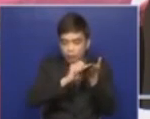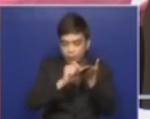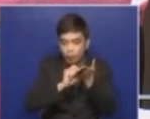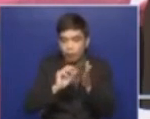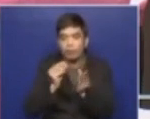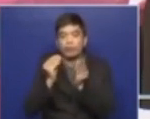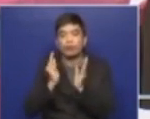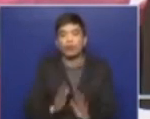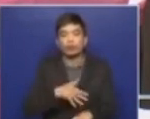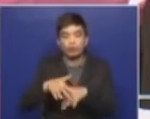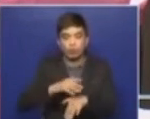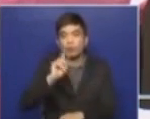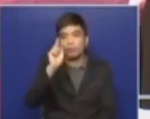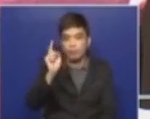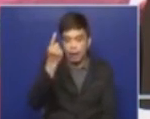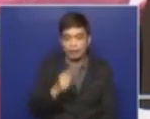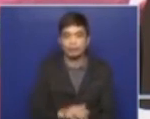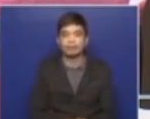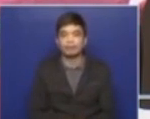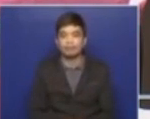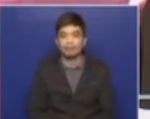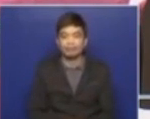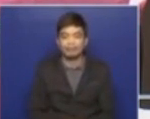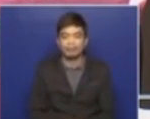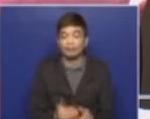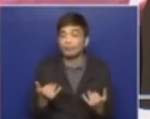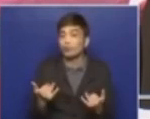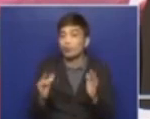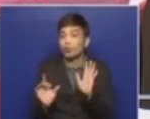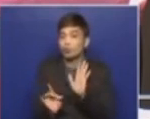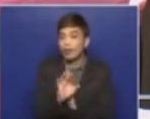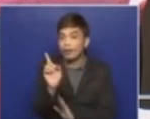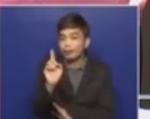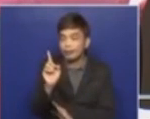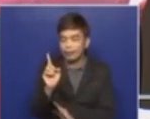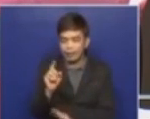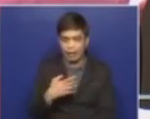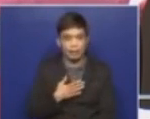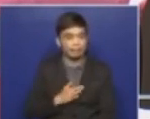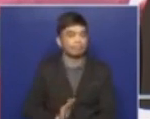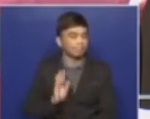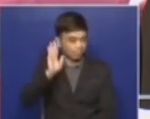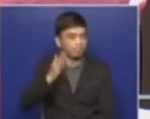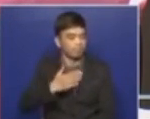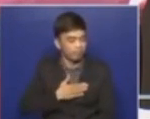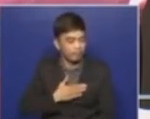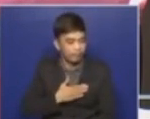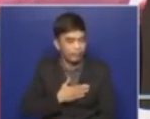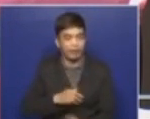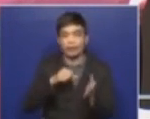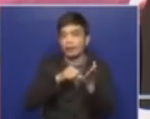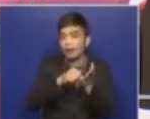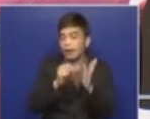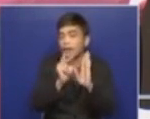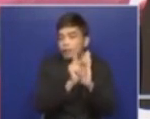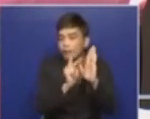ทางออกให้กับวิกฤตในครั้งนี้สุดท้ายนี้ค่ะดิฉันขอยืนยันค่ะว่าการแก้ไขรัฐธร